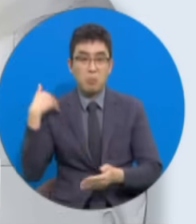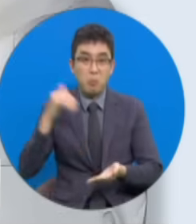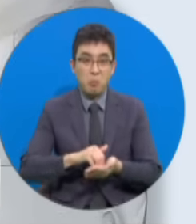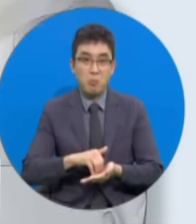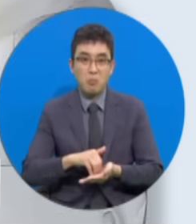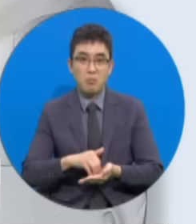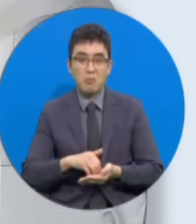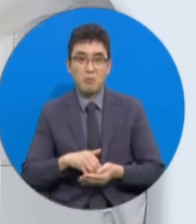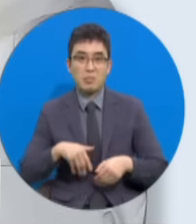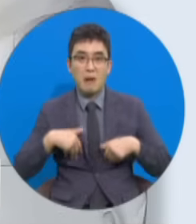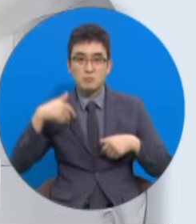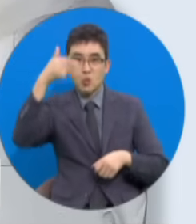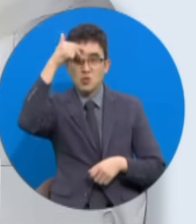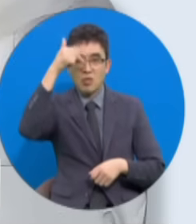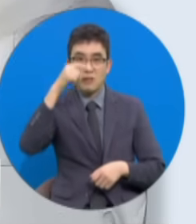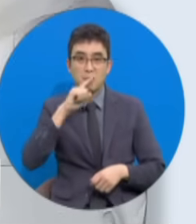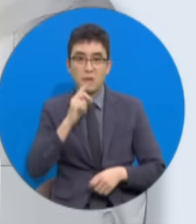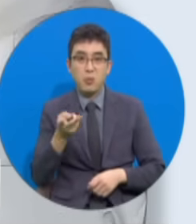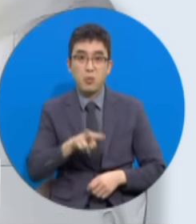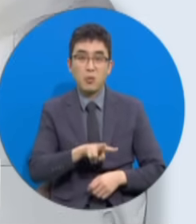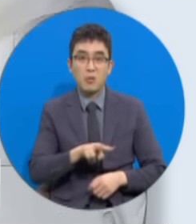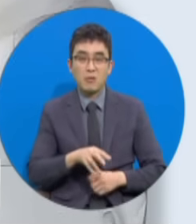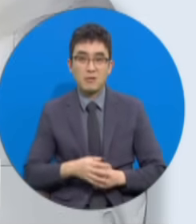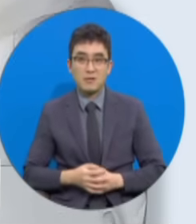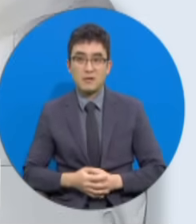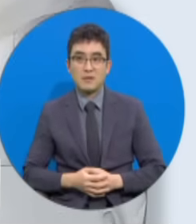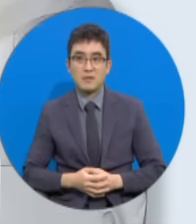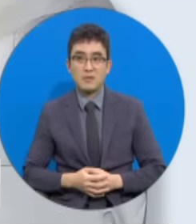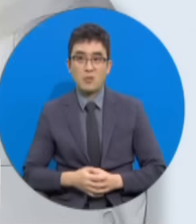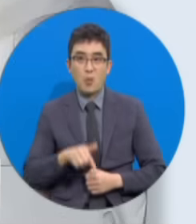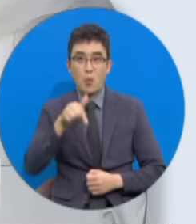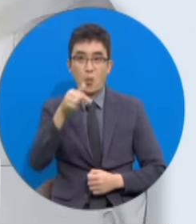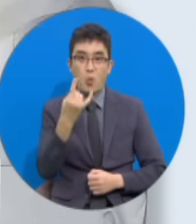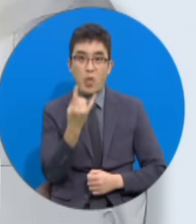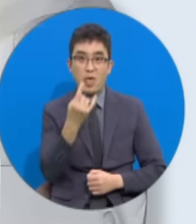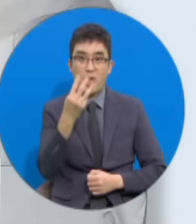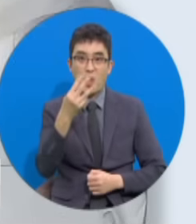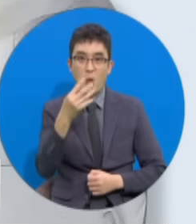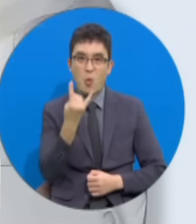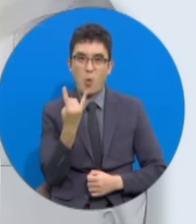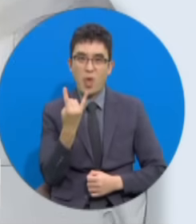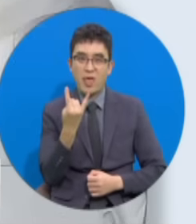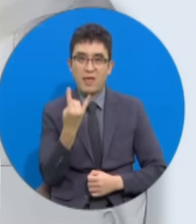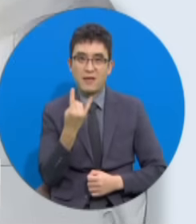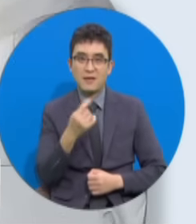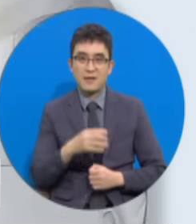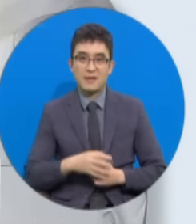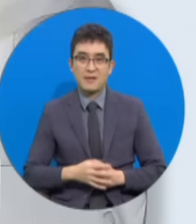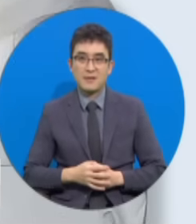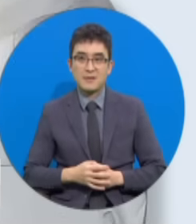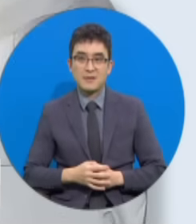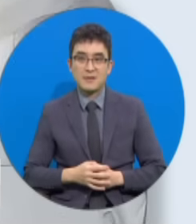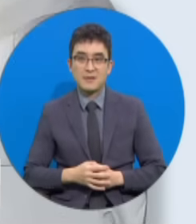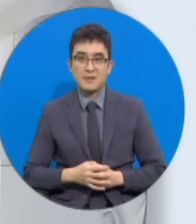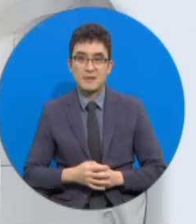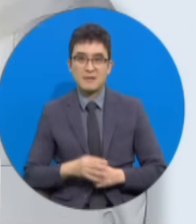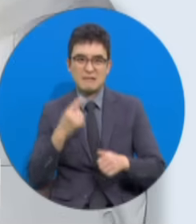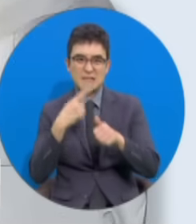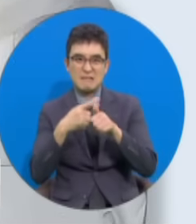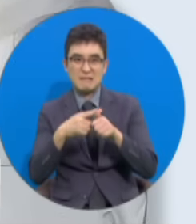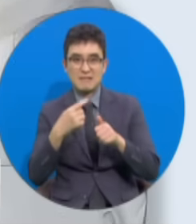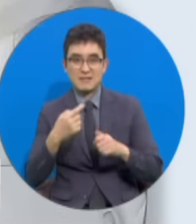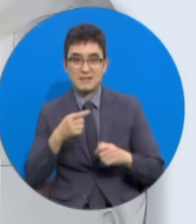부르면 이거면 어떻게 되는 겁니까 또 그러면? 이제 괴뢰를이라는 말을 붙이고 싶은 거예요. 미제의 앞잡이. 그런데